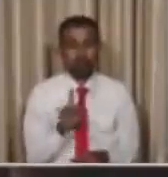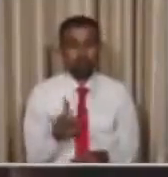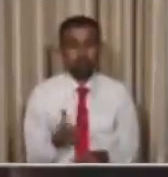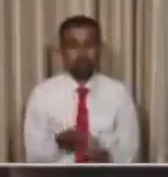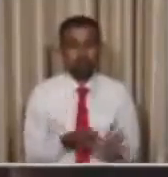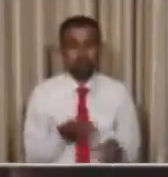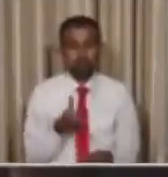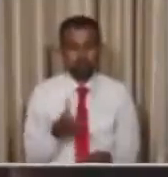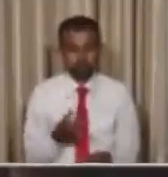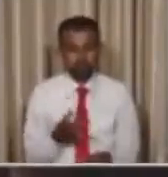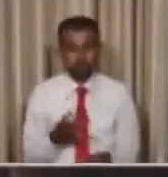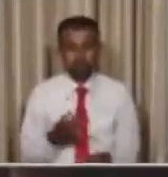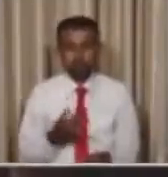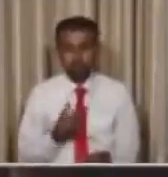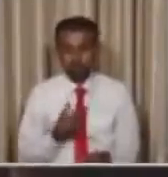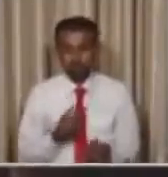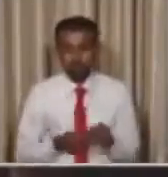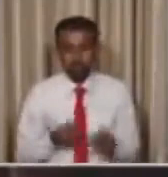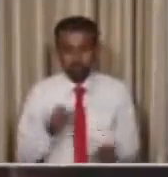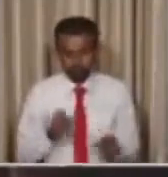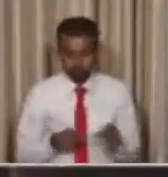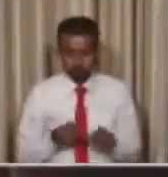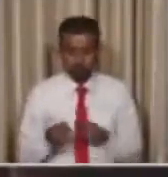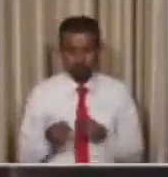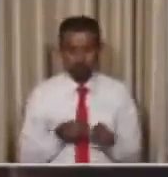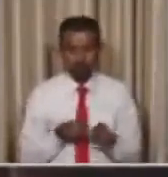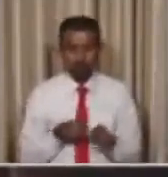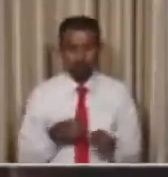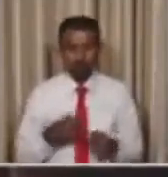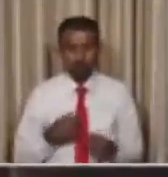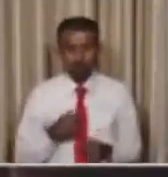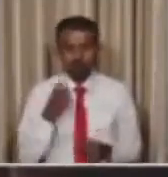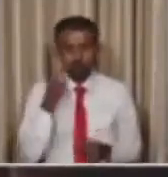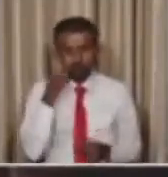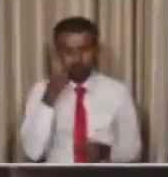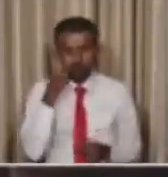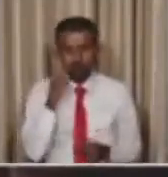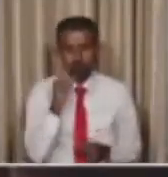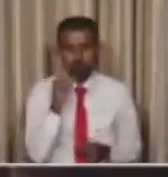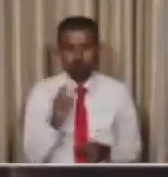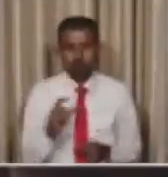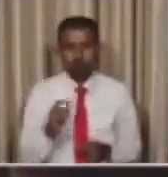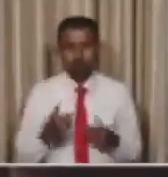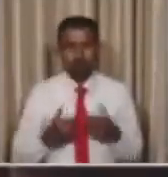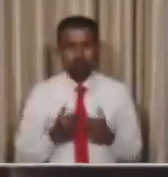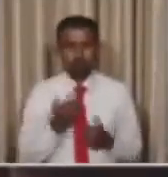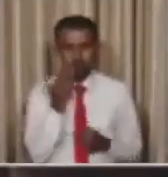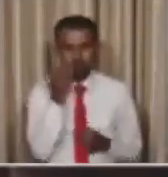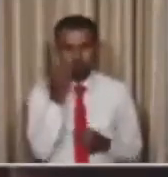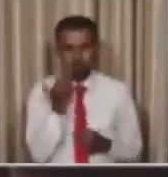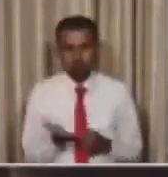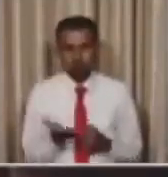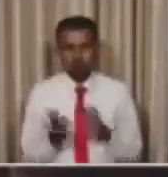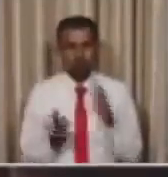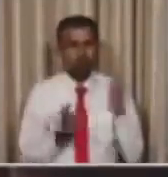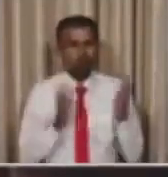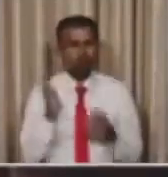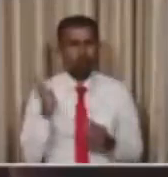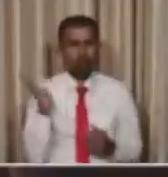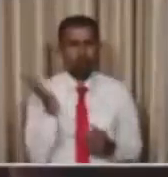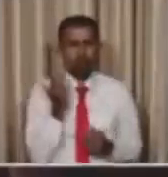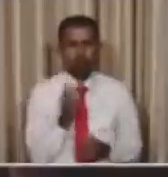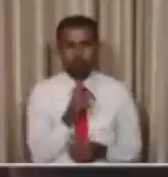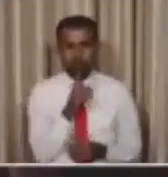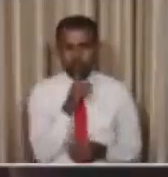21 වෙනි ශතවර්ෂයේ අපි මිනිසයන් හැටියට අපි කල්පනා කරනකොට අපිට පේනවා අද මුළු ලෝකේ